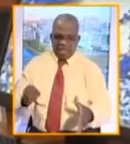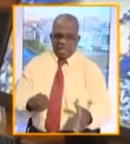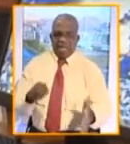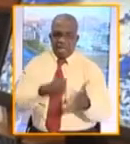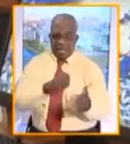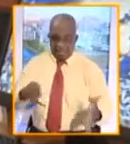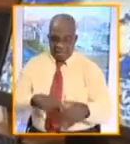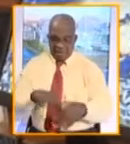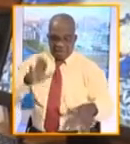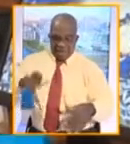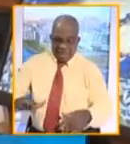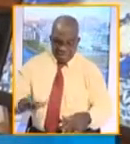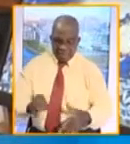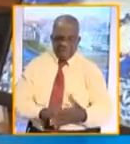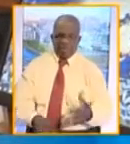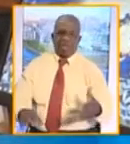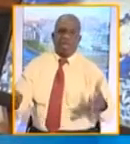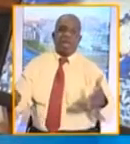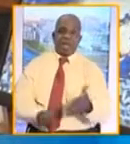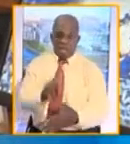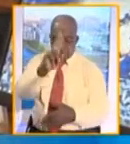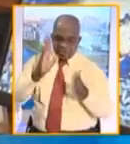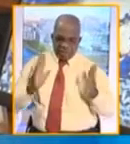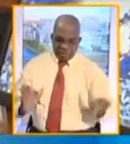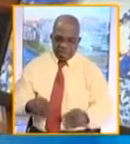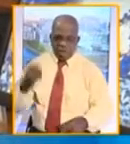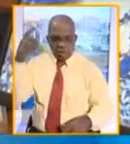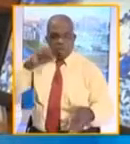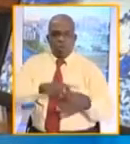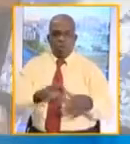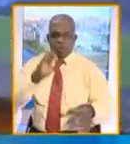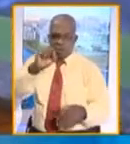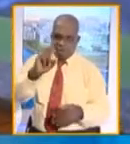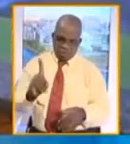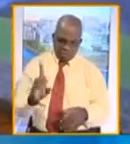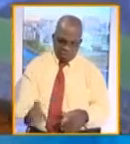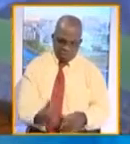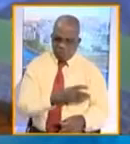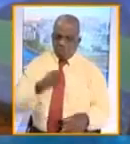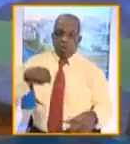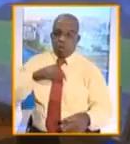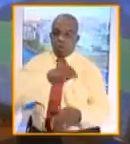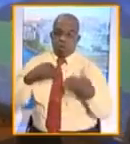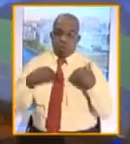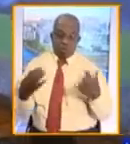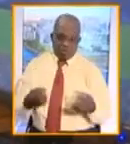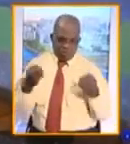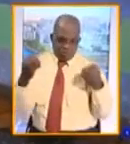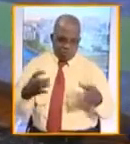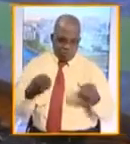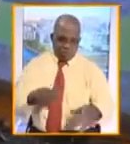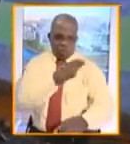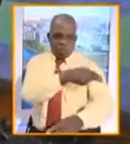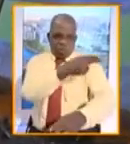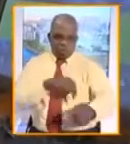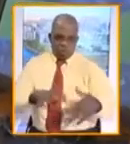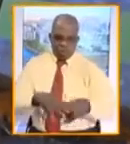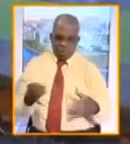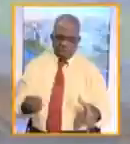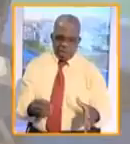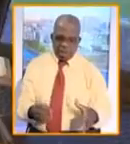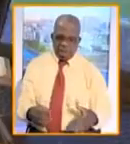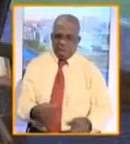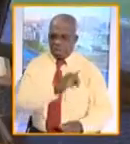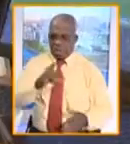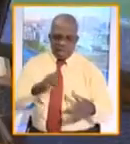de San Pedro, nous avons environ une dizaine de structures sanitaires. Nous avons un centre de prise en charge de l'UCER de